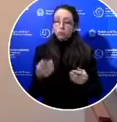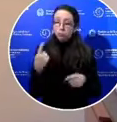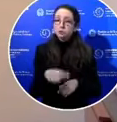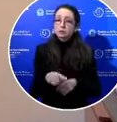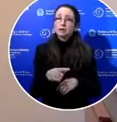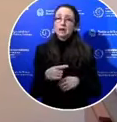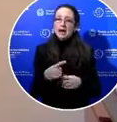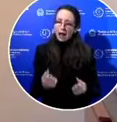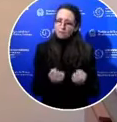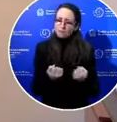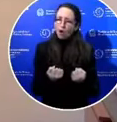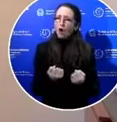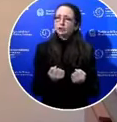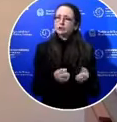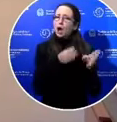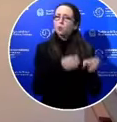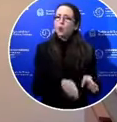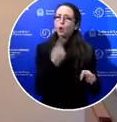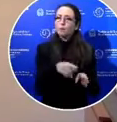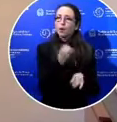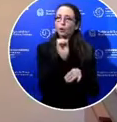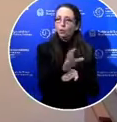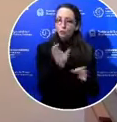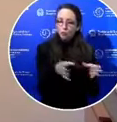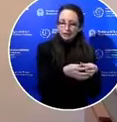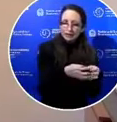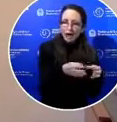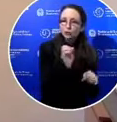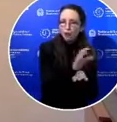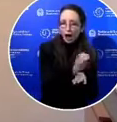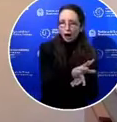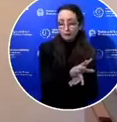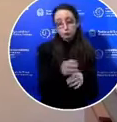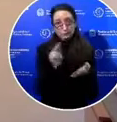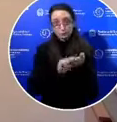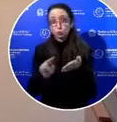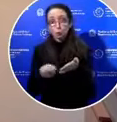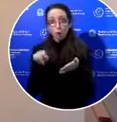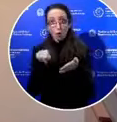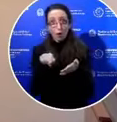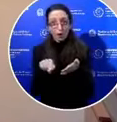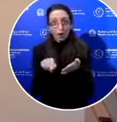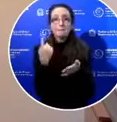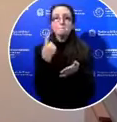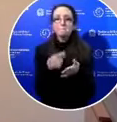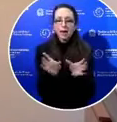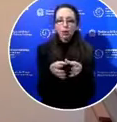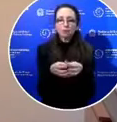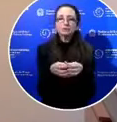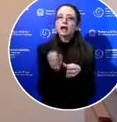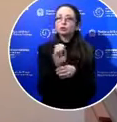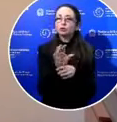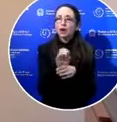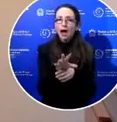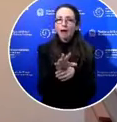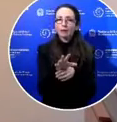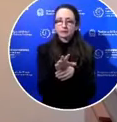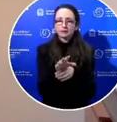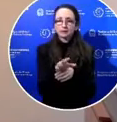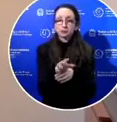il ruolo delle comunità educanti e della scuola, quest'ultima intesa quale contesto educante partecipato da